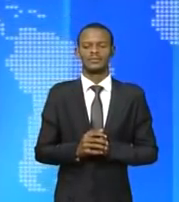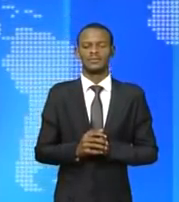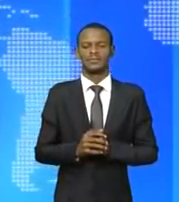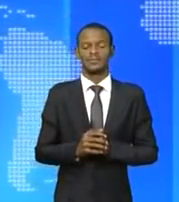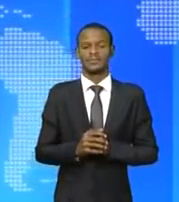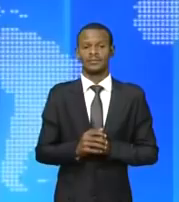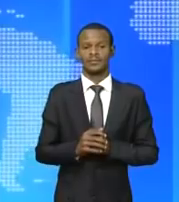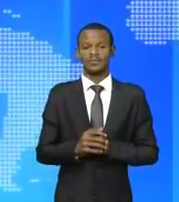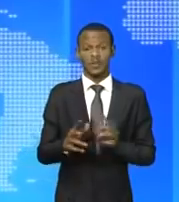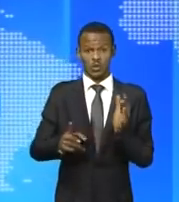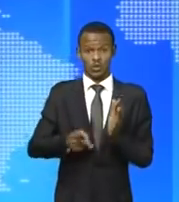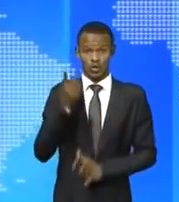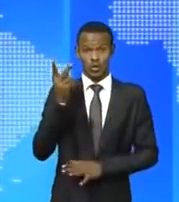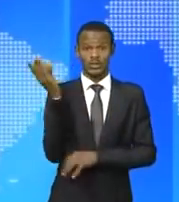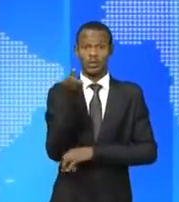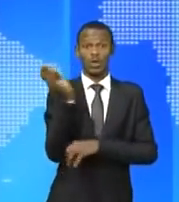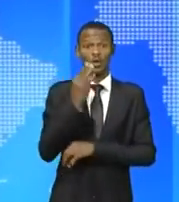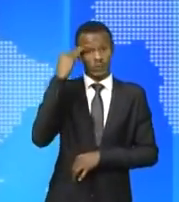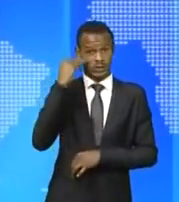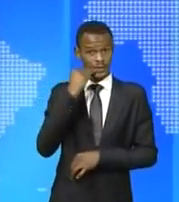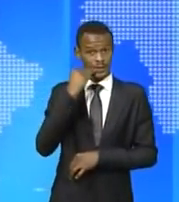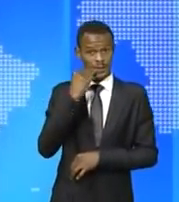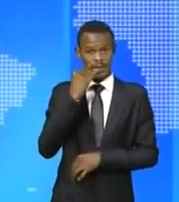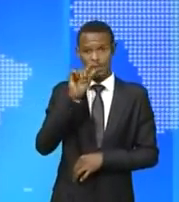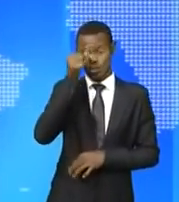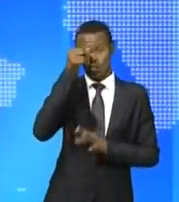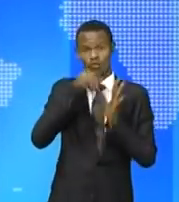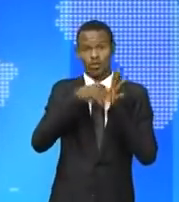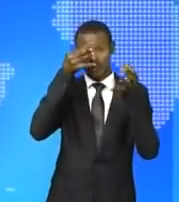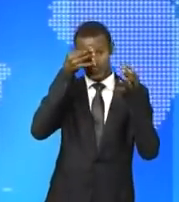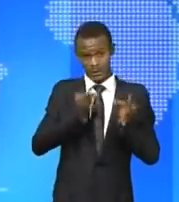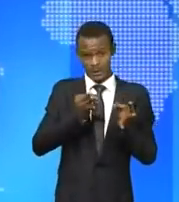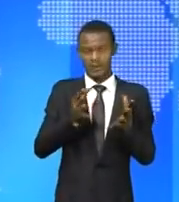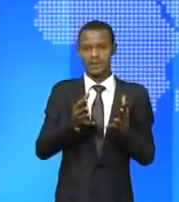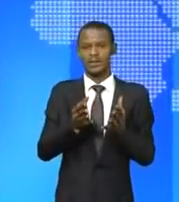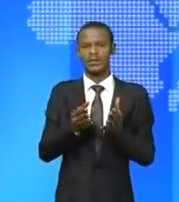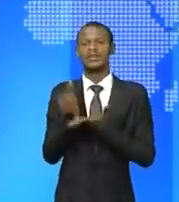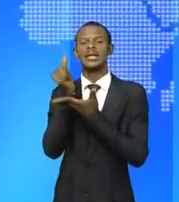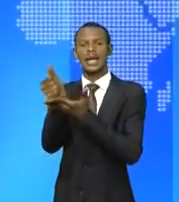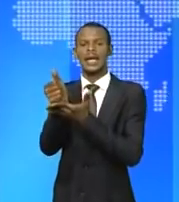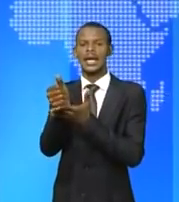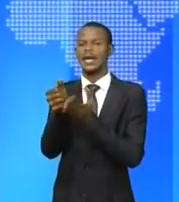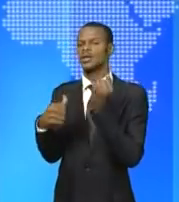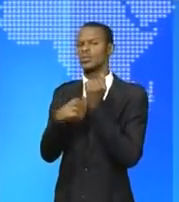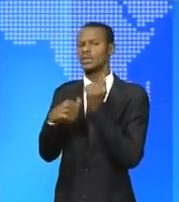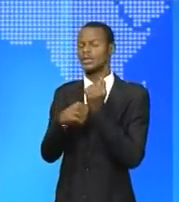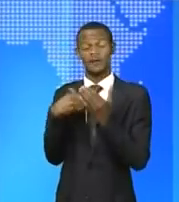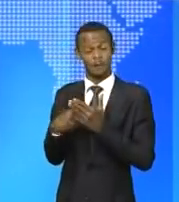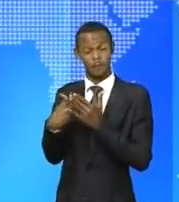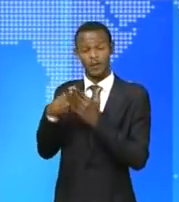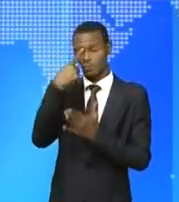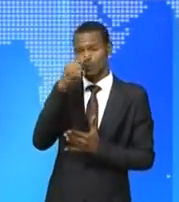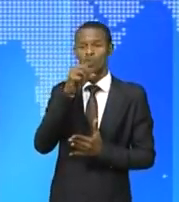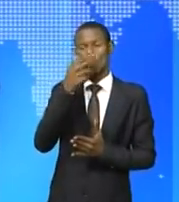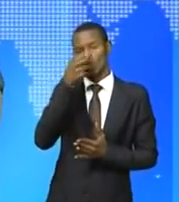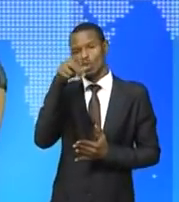Deuxième conseil des ministres, le gouvernement opte pour une aide humanitaire d'urgence en faveur du Nord Kivu et de l'Ituri. Le